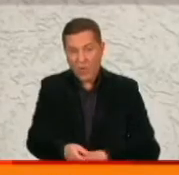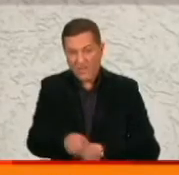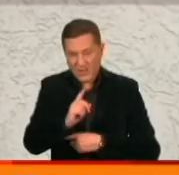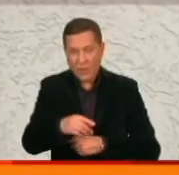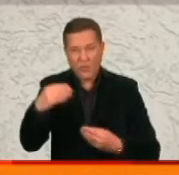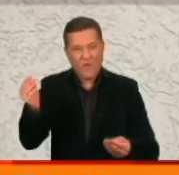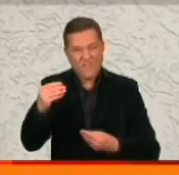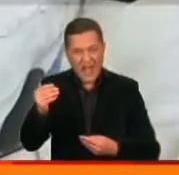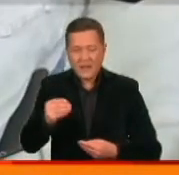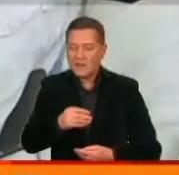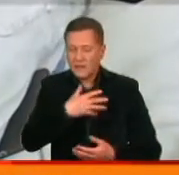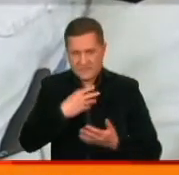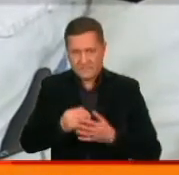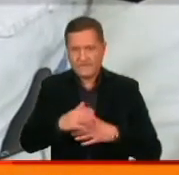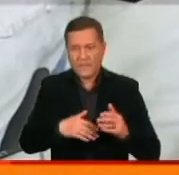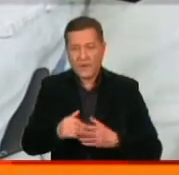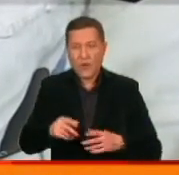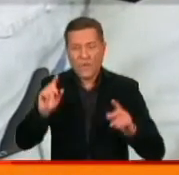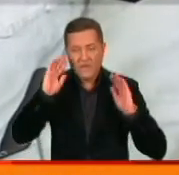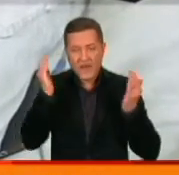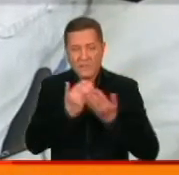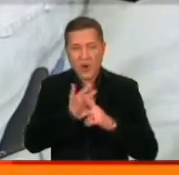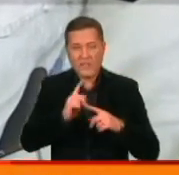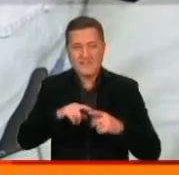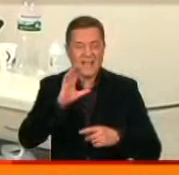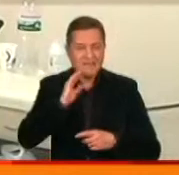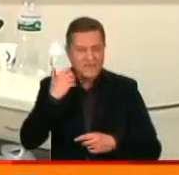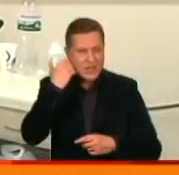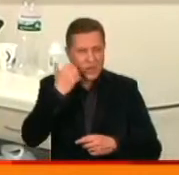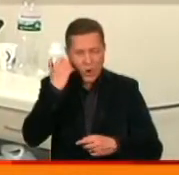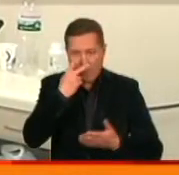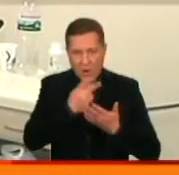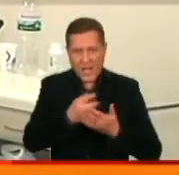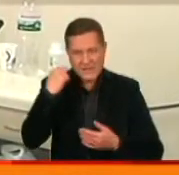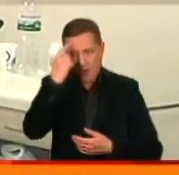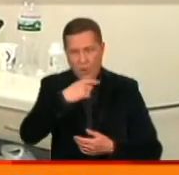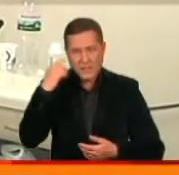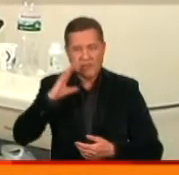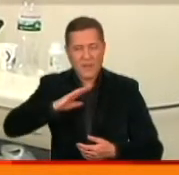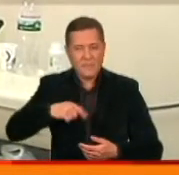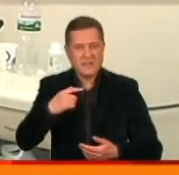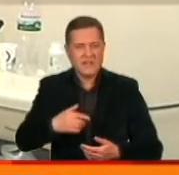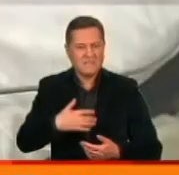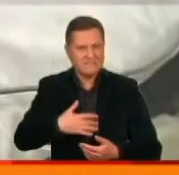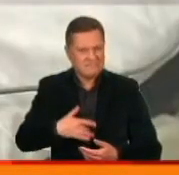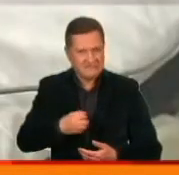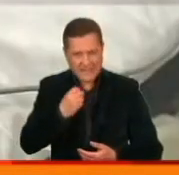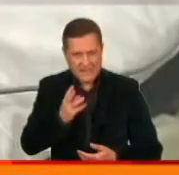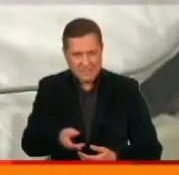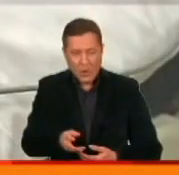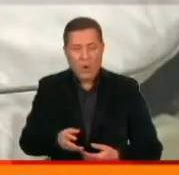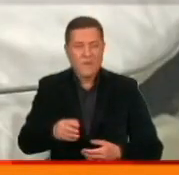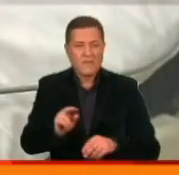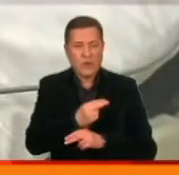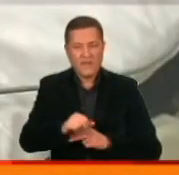в'ялили власноруч. Зараз вони у реанімації. Ось ця дівчина соромиться показувати обличчя, каже, після симптомів лікувалася самостійно